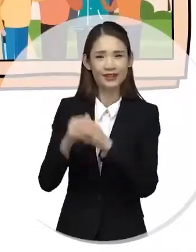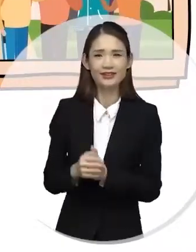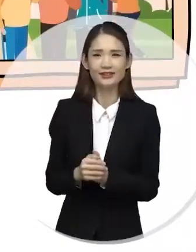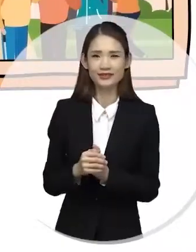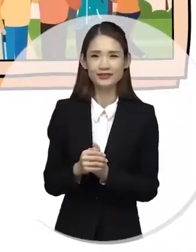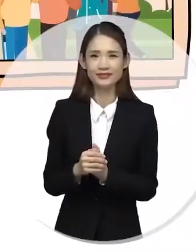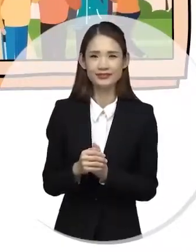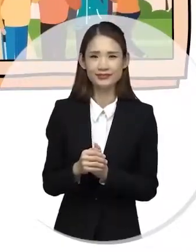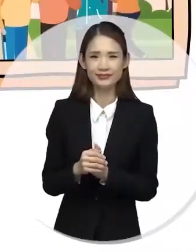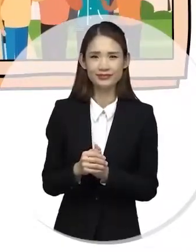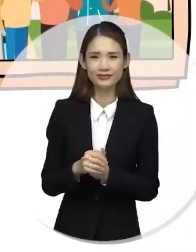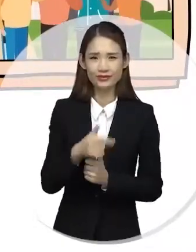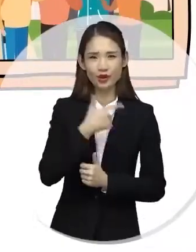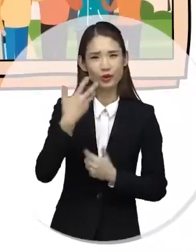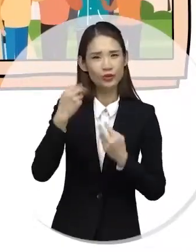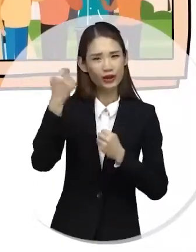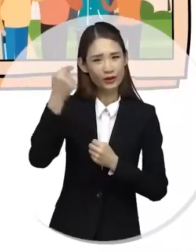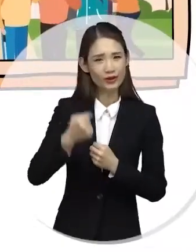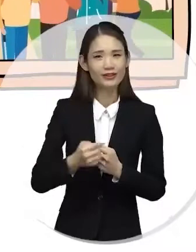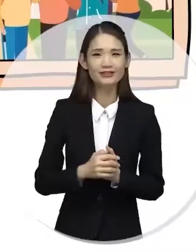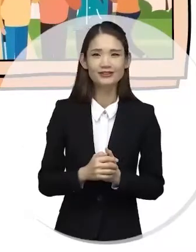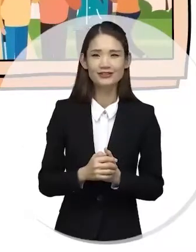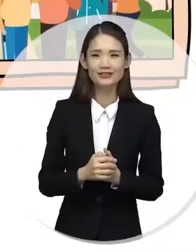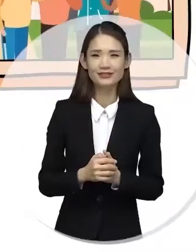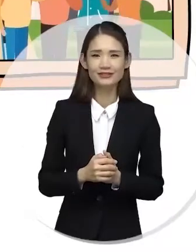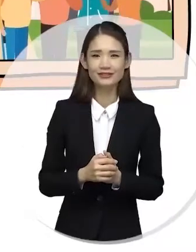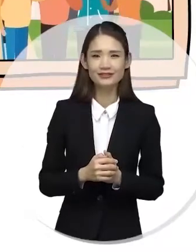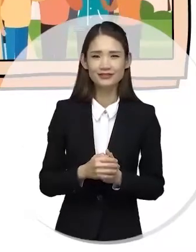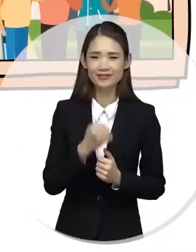날아가. 너무 많이 온 것 같기도 해.